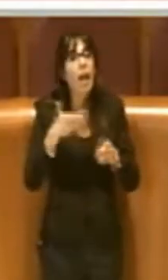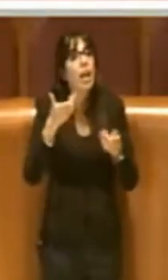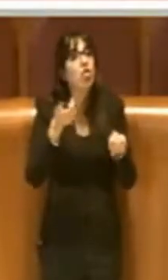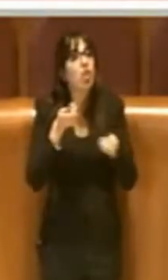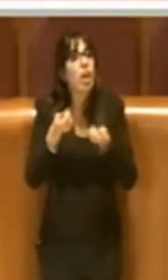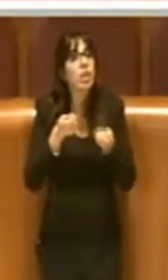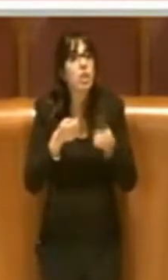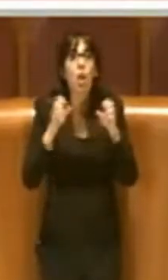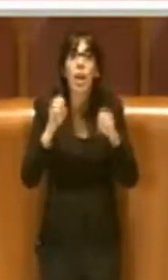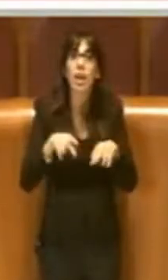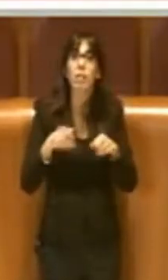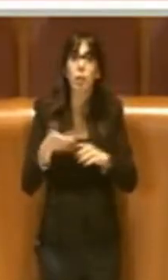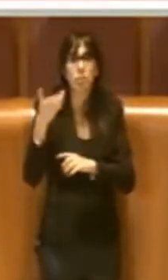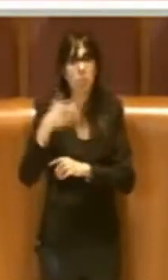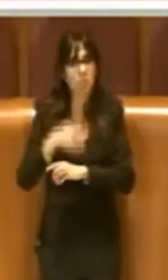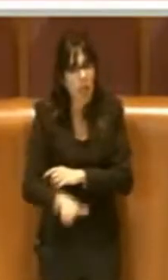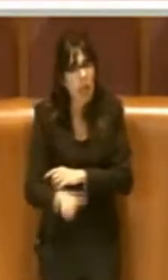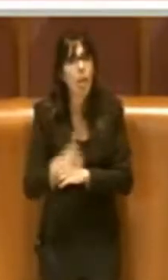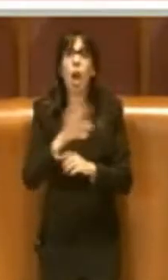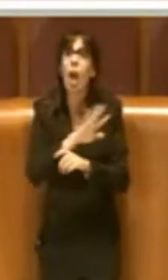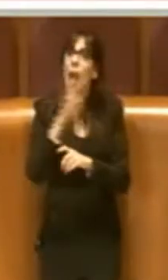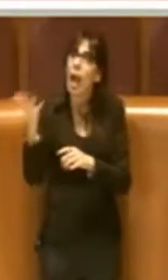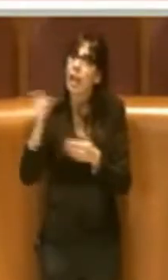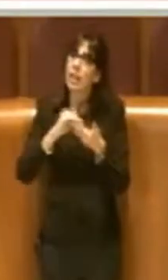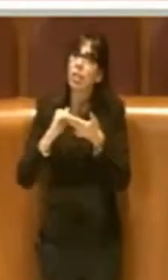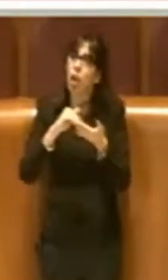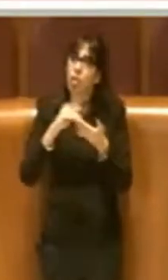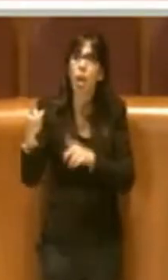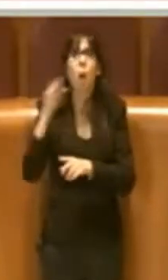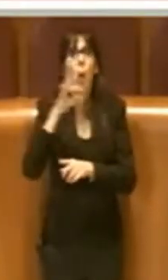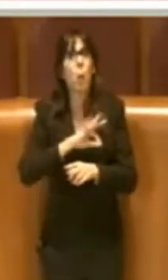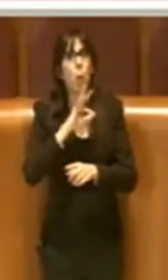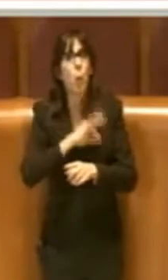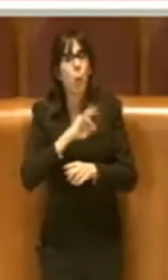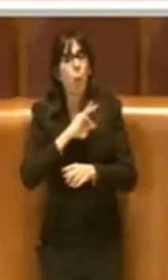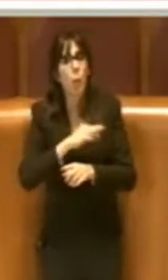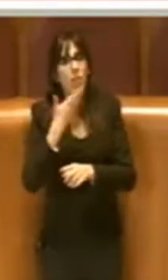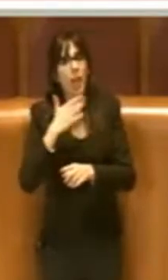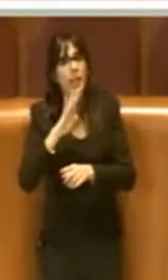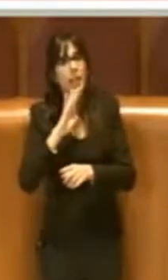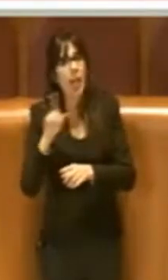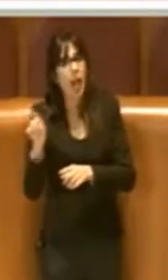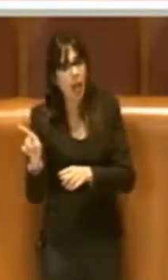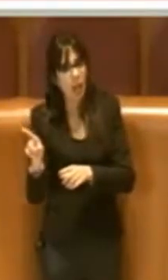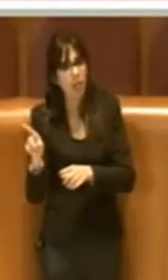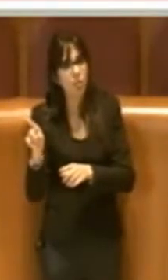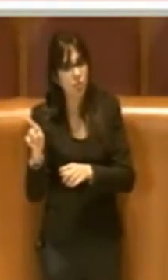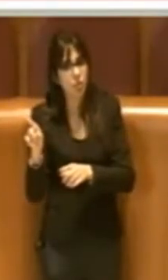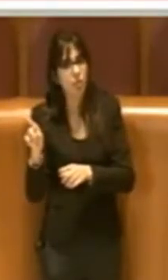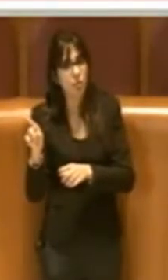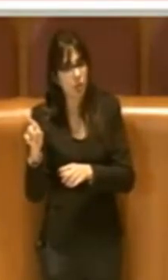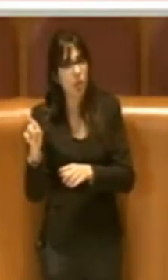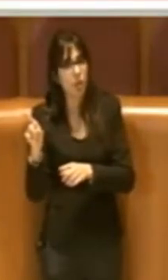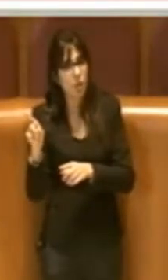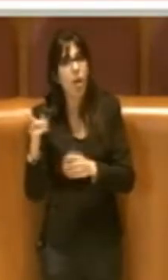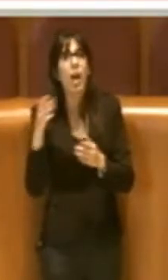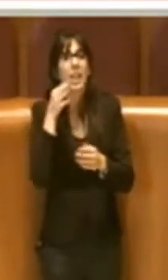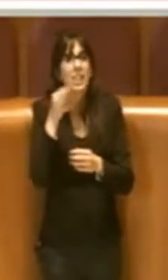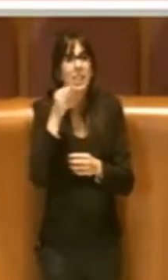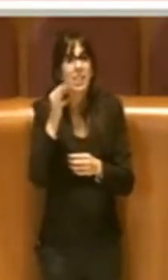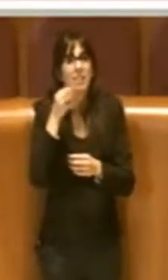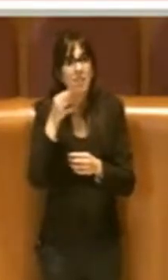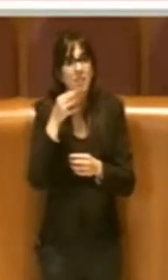questi rifiuti. Altre società invece ne beneficiano di queste terre, per